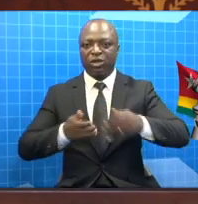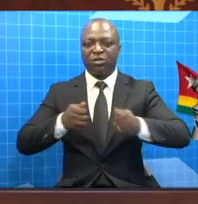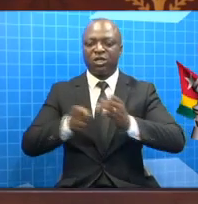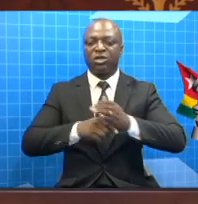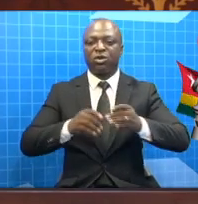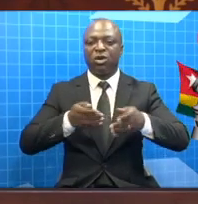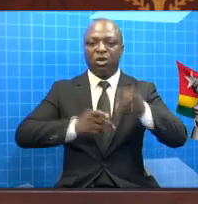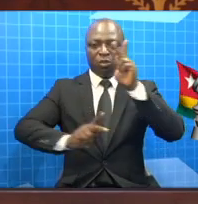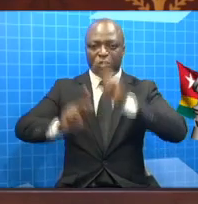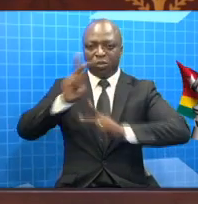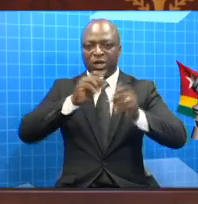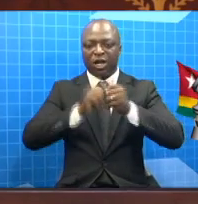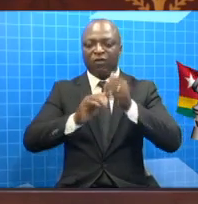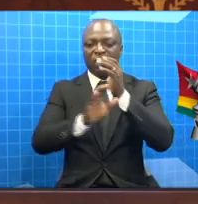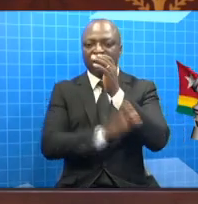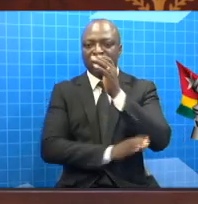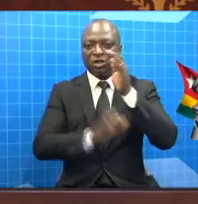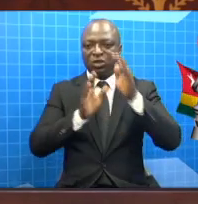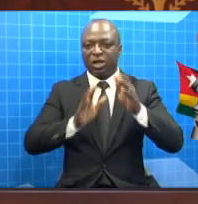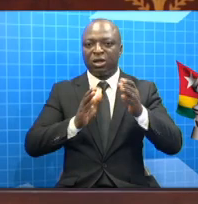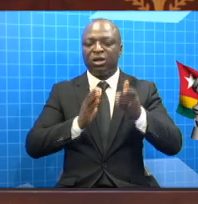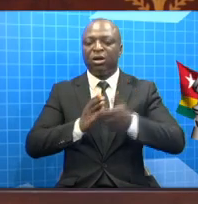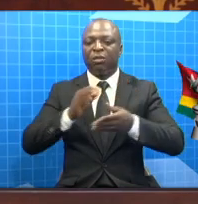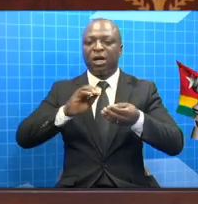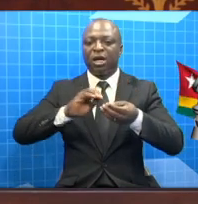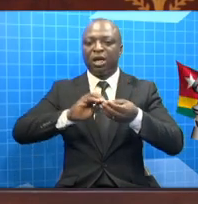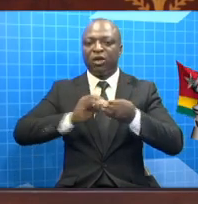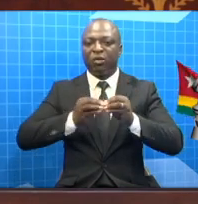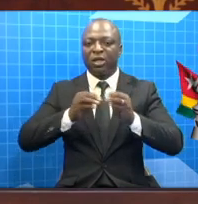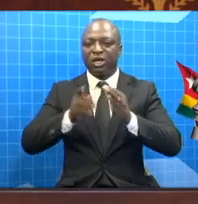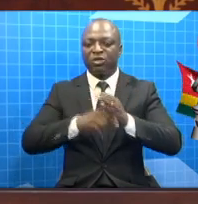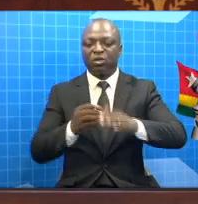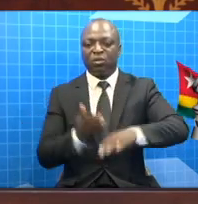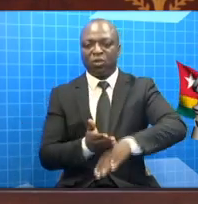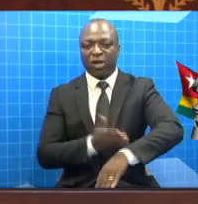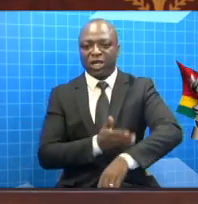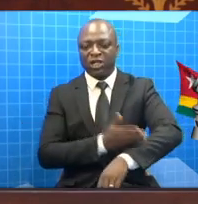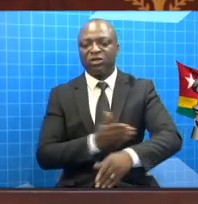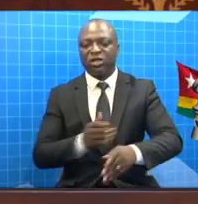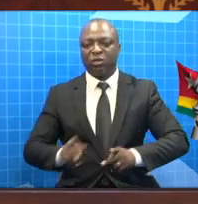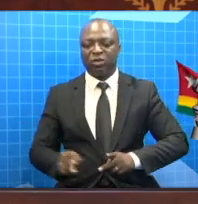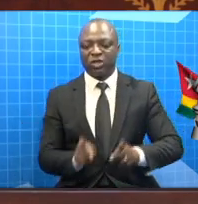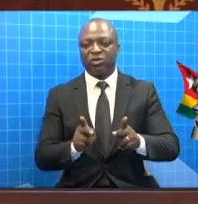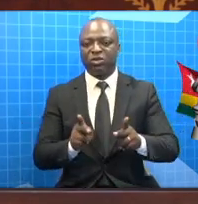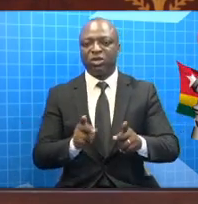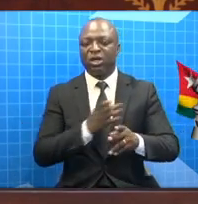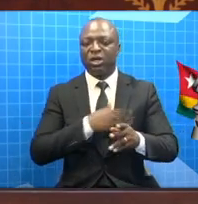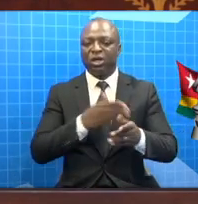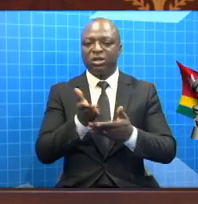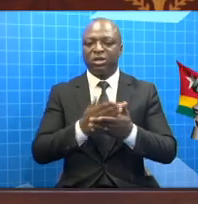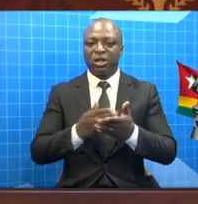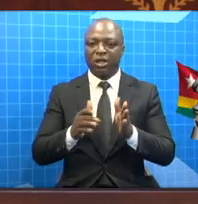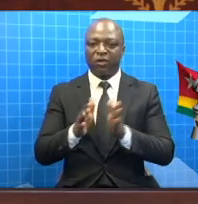publique avec les citoyens par la numérisation progressive des procédures et des